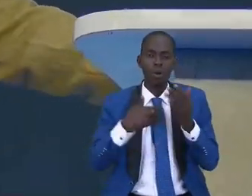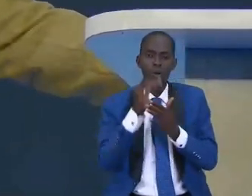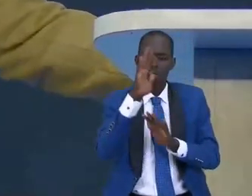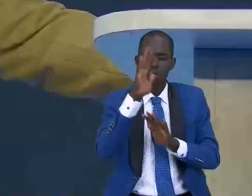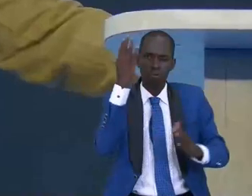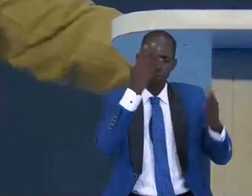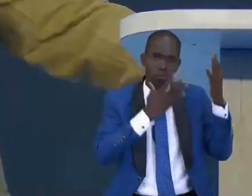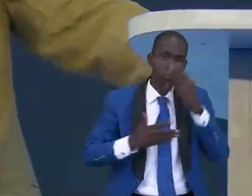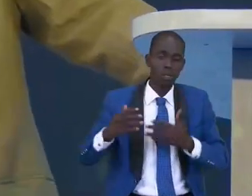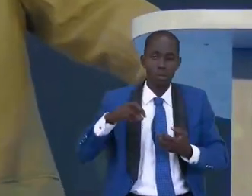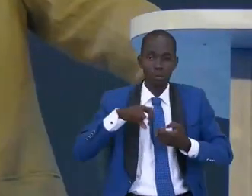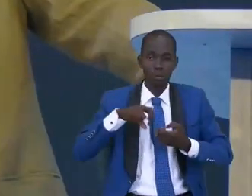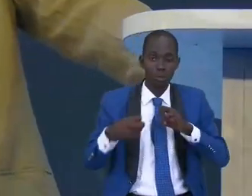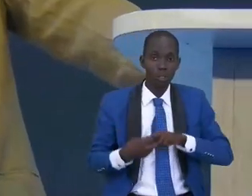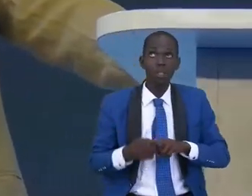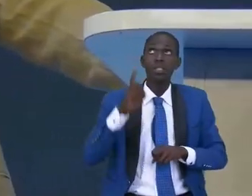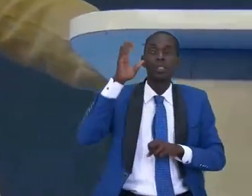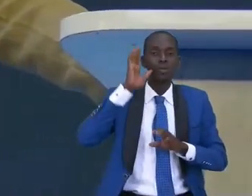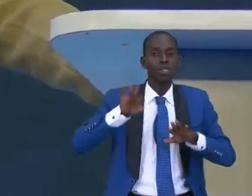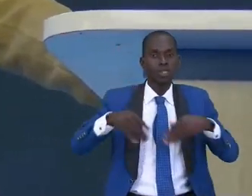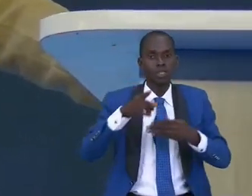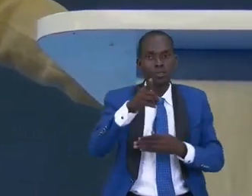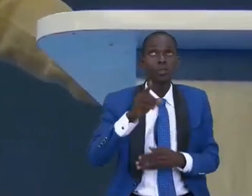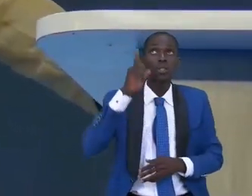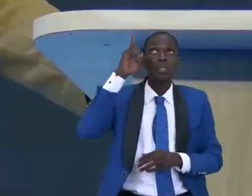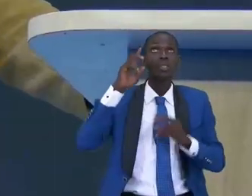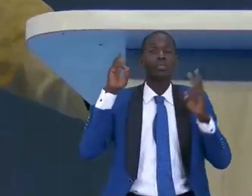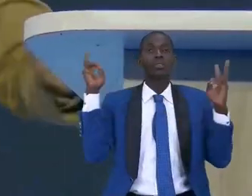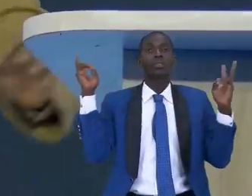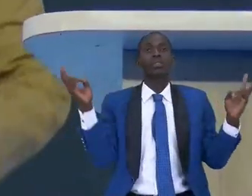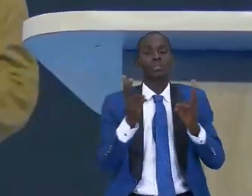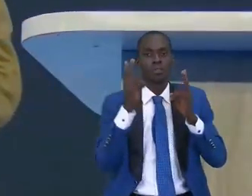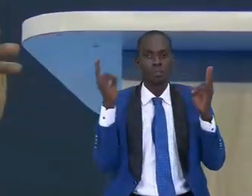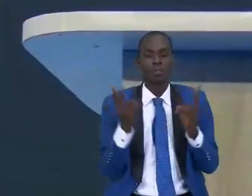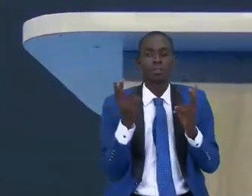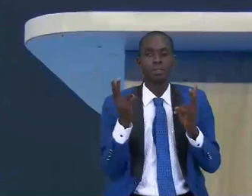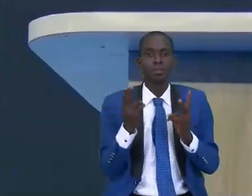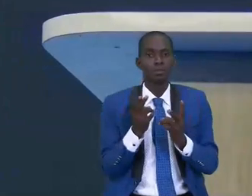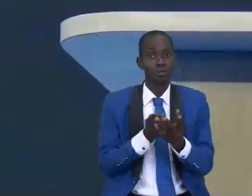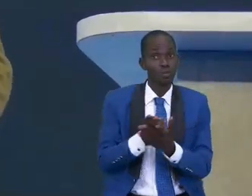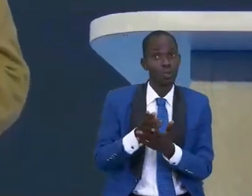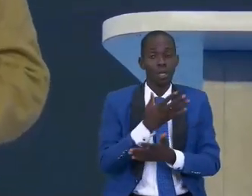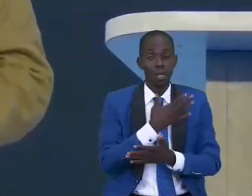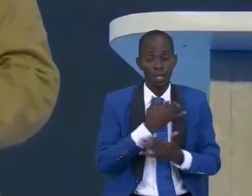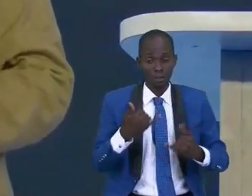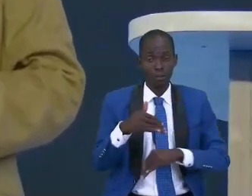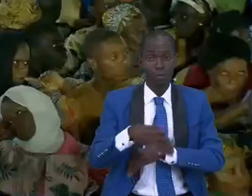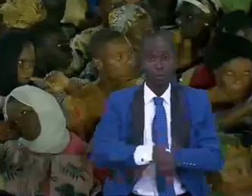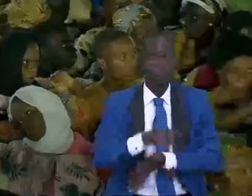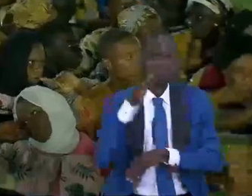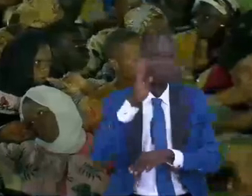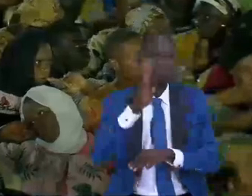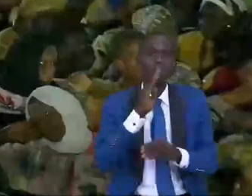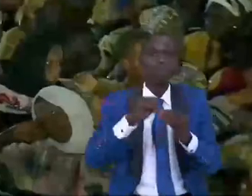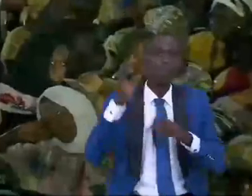il te donnera sa vérité triomphante. Aujourd'hui, tu seras plus que